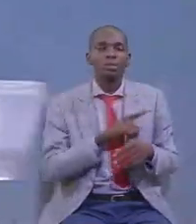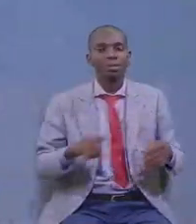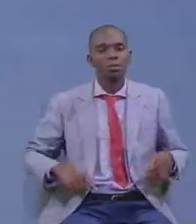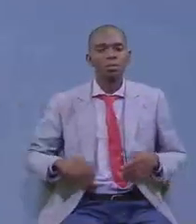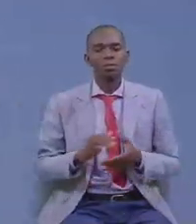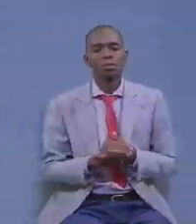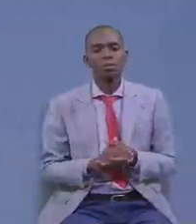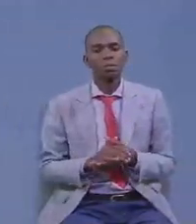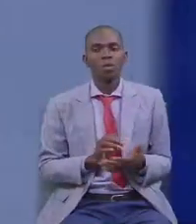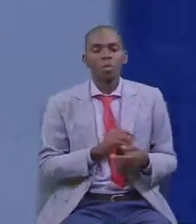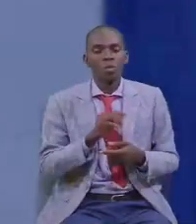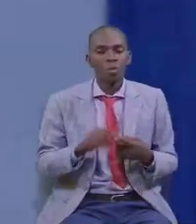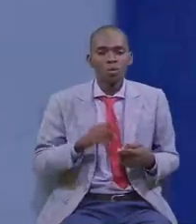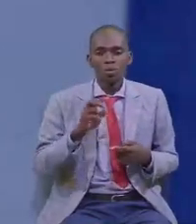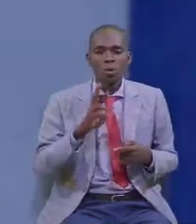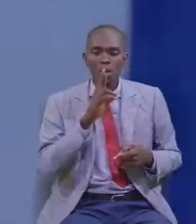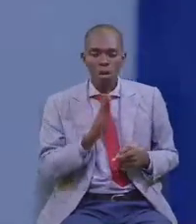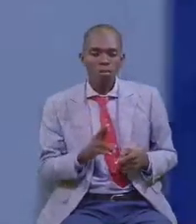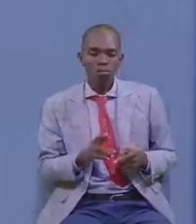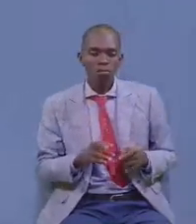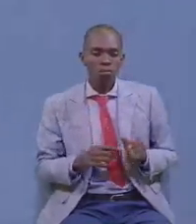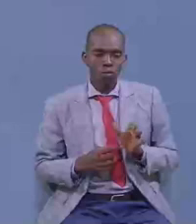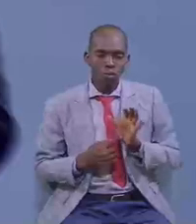Quand tu agis, mais que tu n'agis pas par amour,